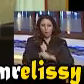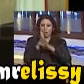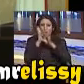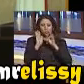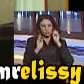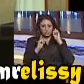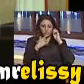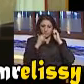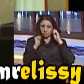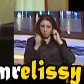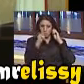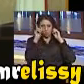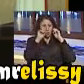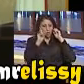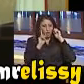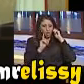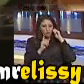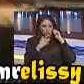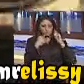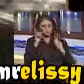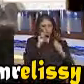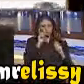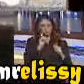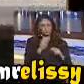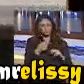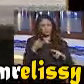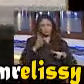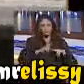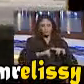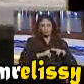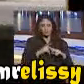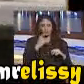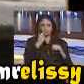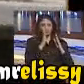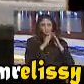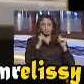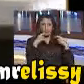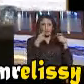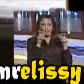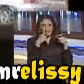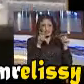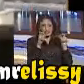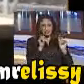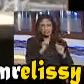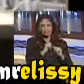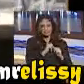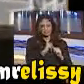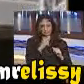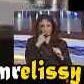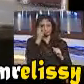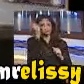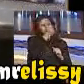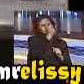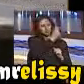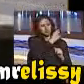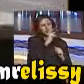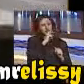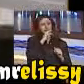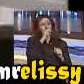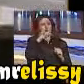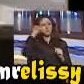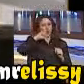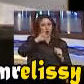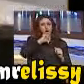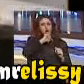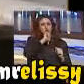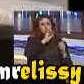بطريقة منتظمة. أنا لسه جاي من برا أنا والسيد الحكمدار. حي مصر الجديدة قام بإزالة العبارات المسيئة من على جدران